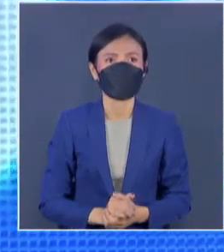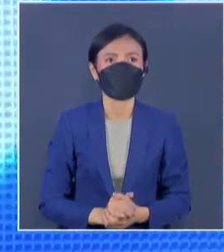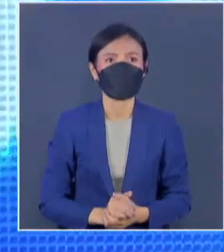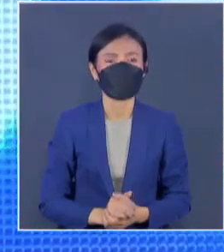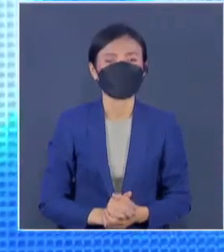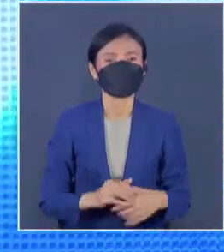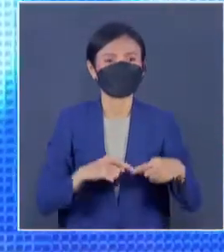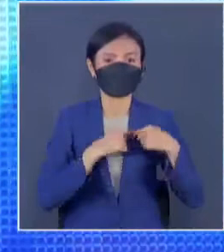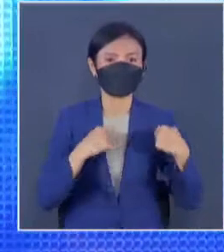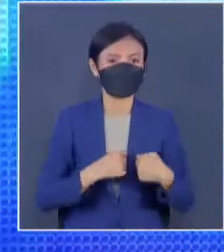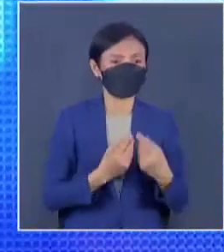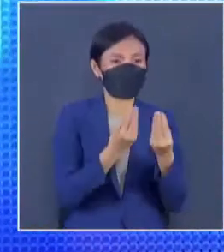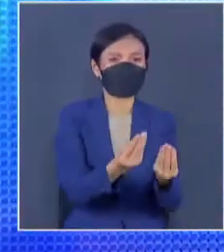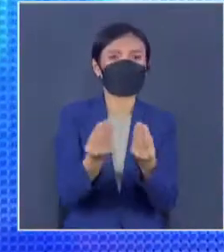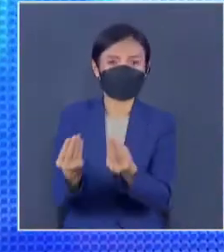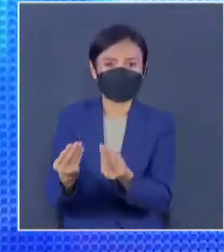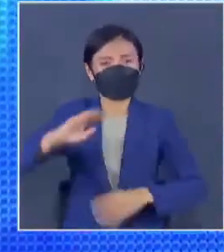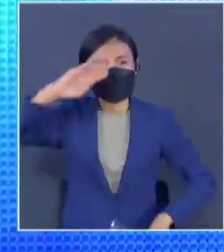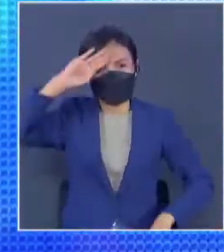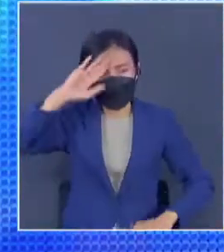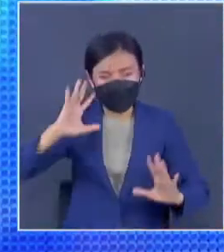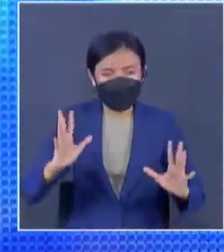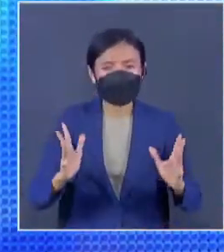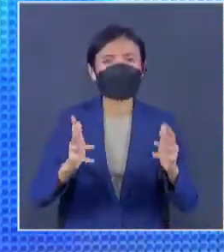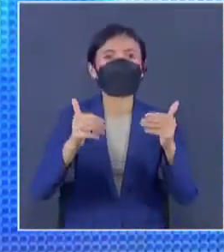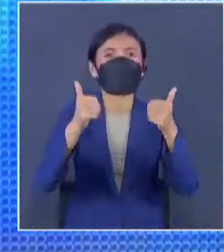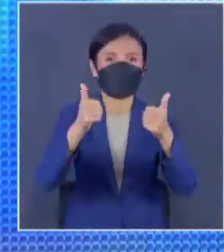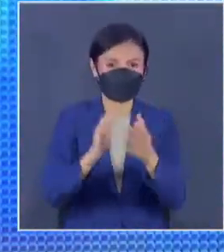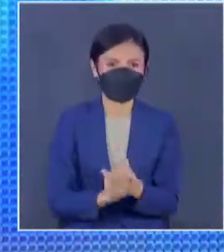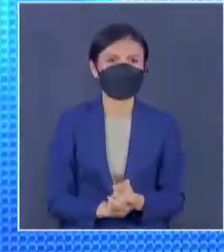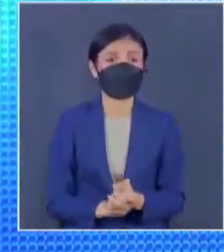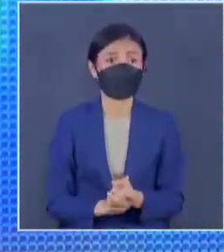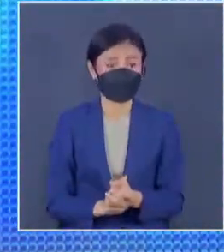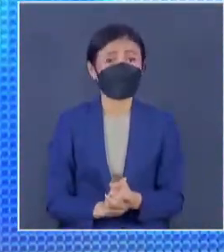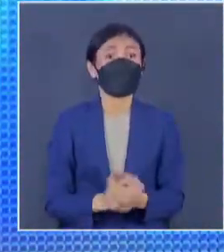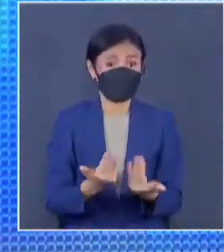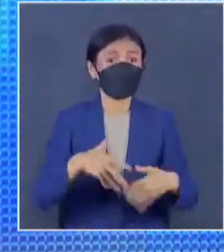ส่งกำลังใจให้ทุกคนขอให้หายไวๆนะคะคุณผู้ชมเองก็เช่นกันนะคะเรายังคงต้อง